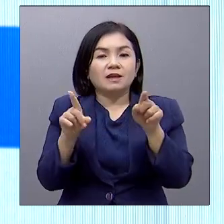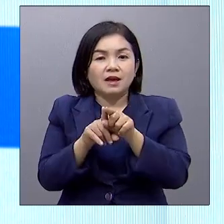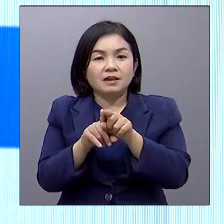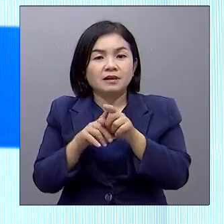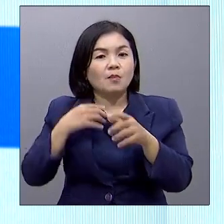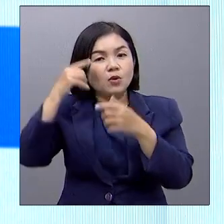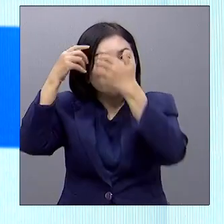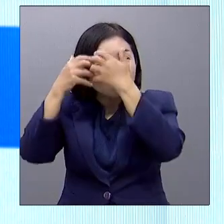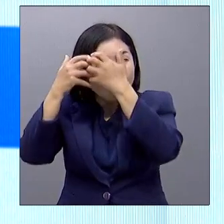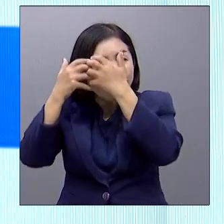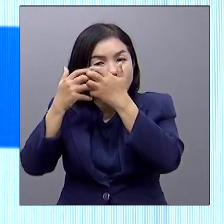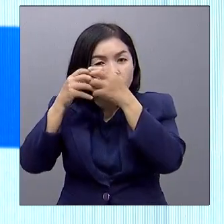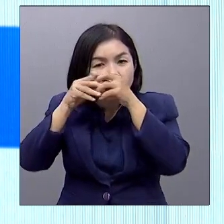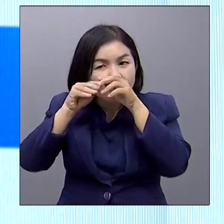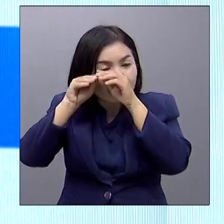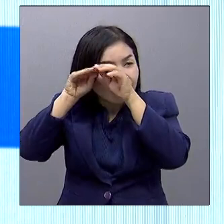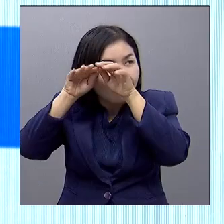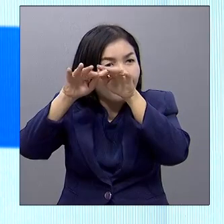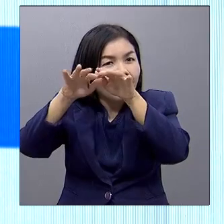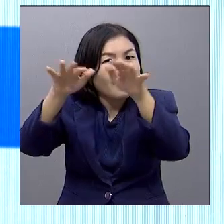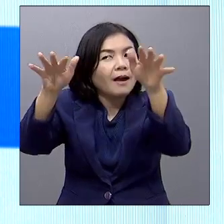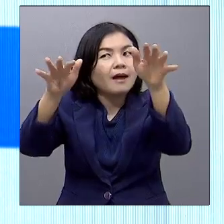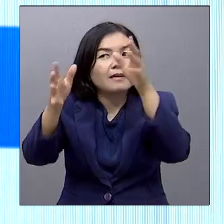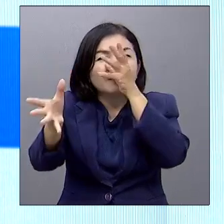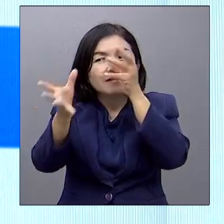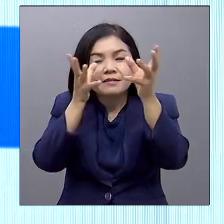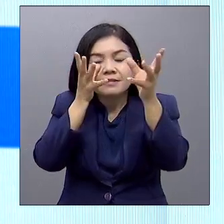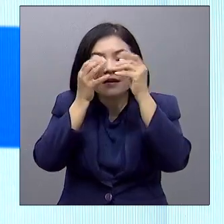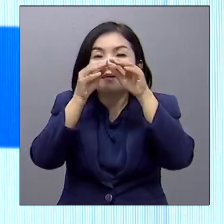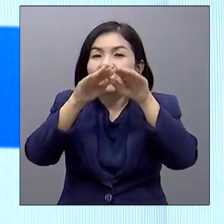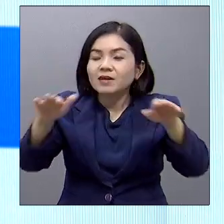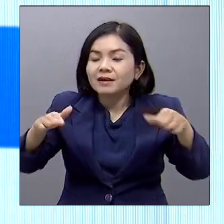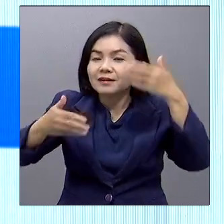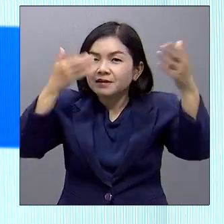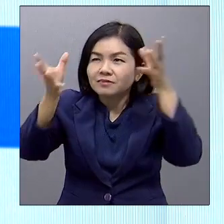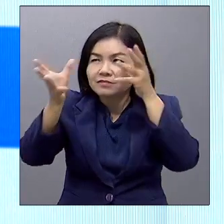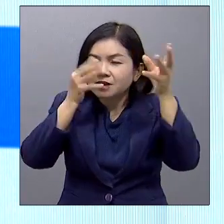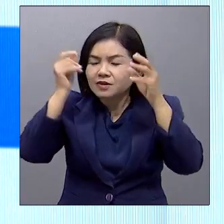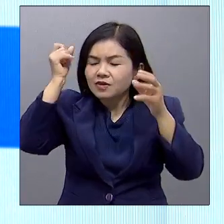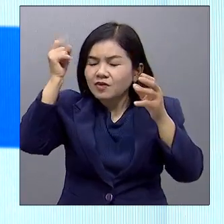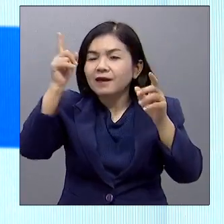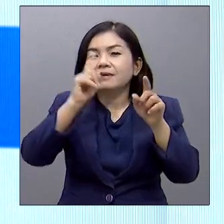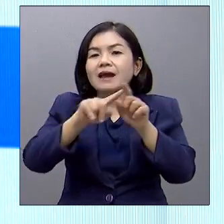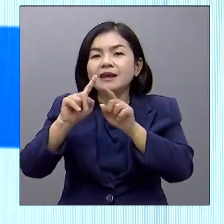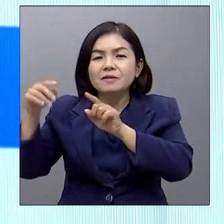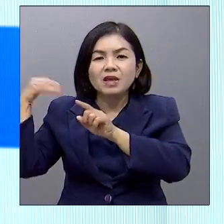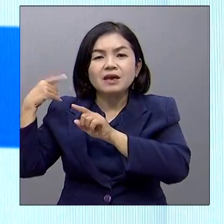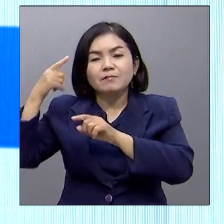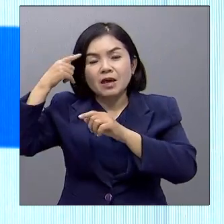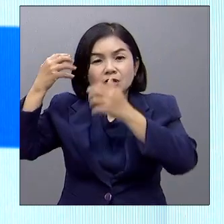ร้างยัยสมองเพิ่มขึใหเกิดการเรีนรกบti Frances ใการทำกจกรมนั้นปลด vid Lot